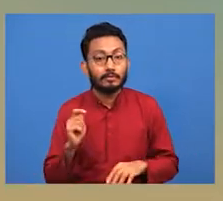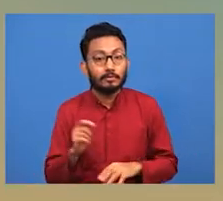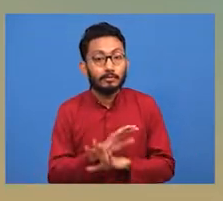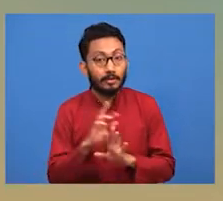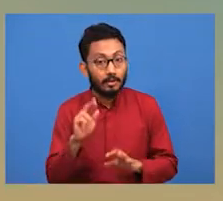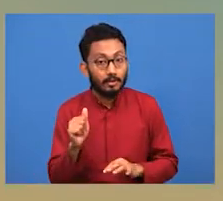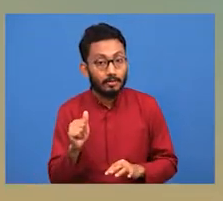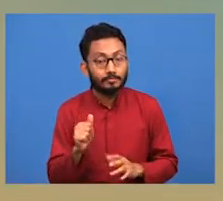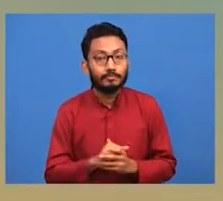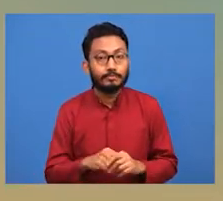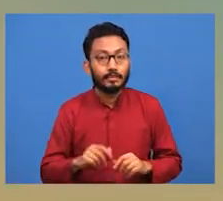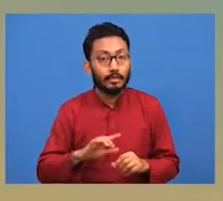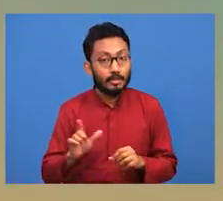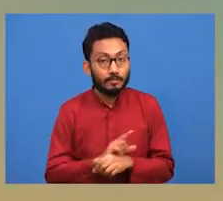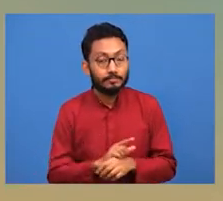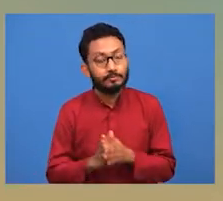pelengkap ialah tidur.